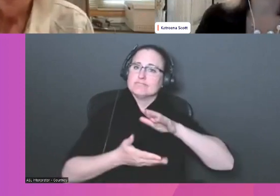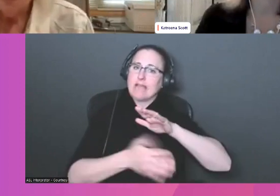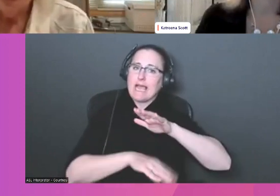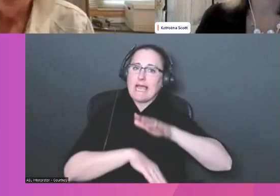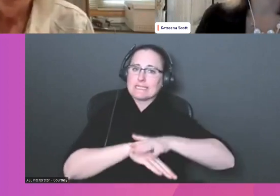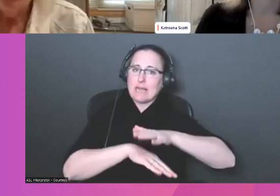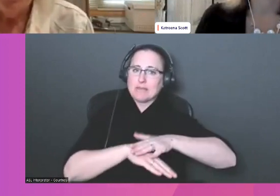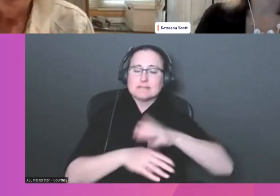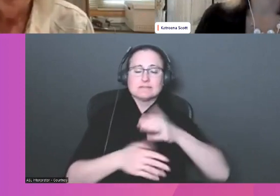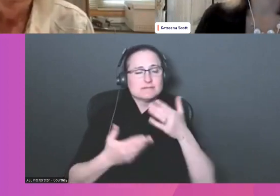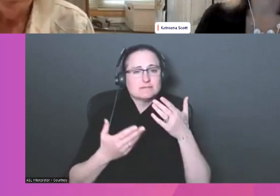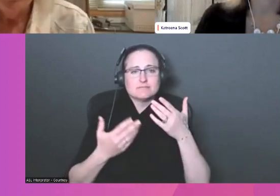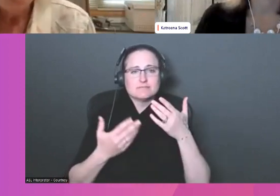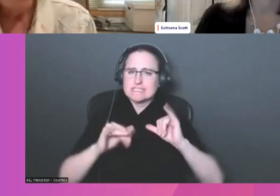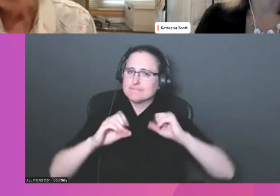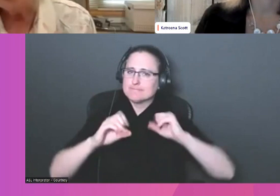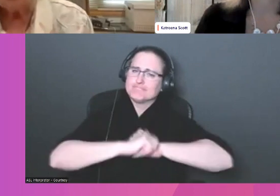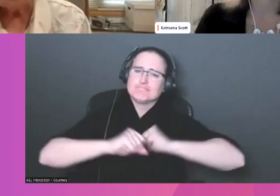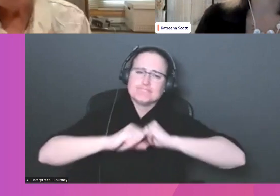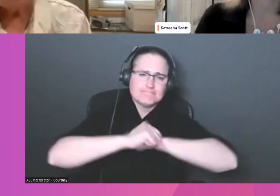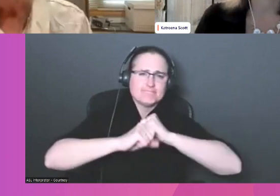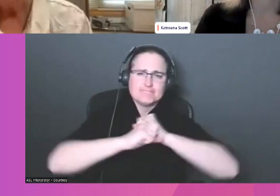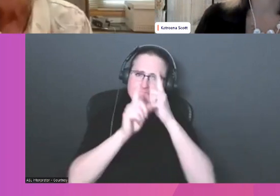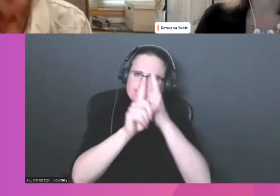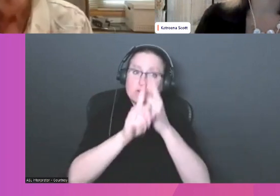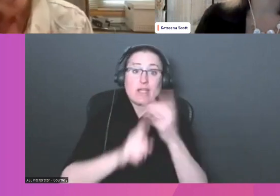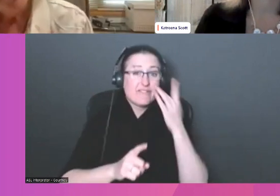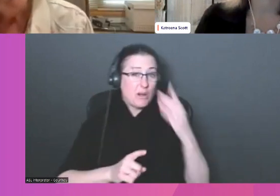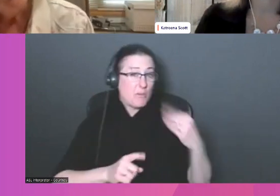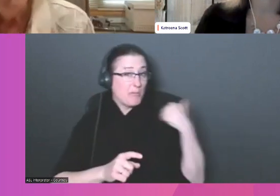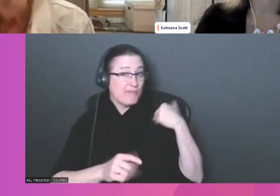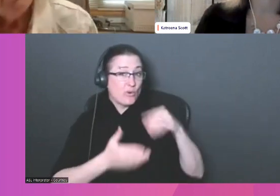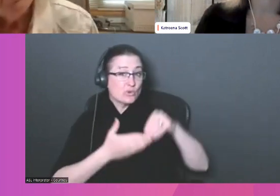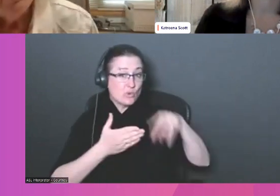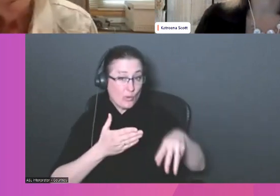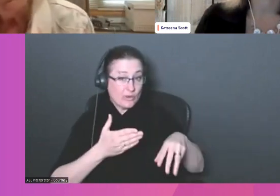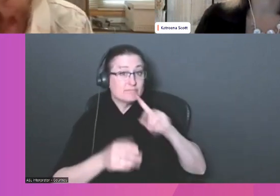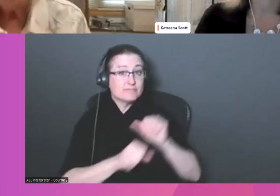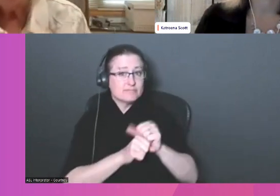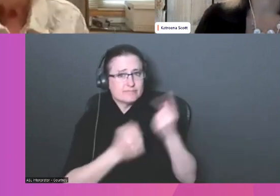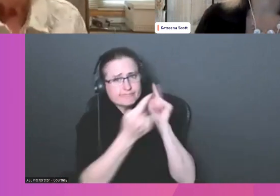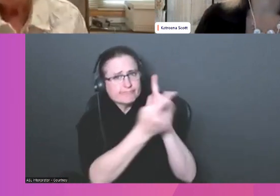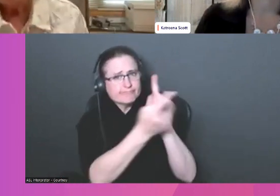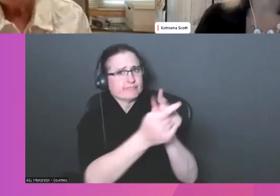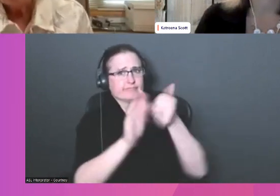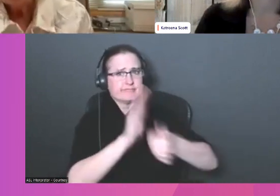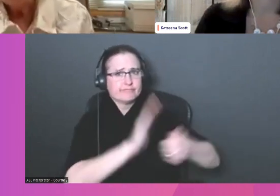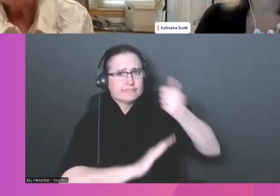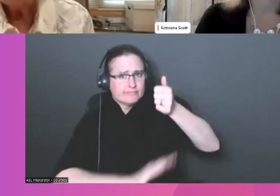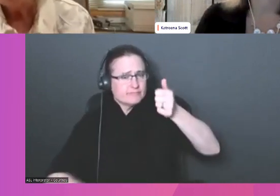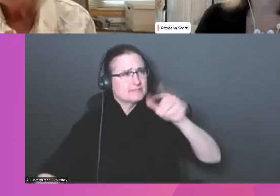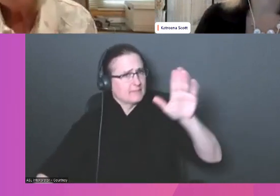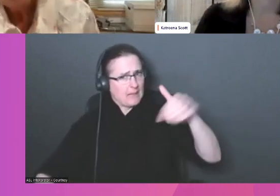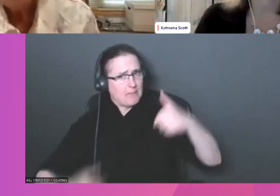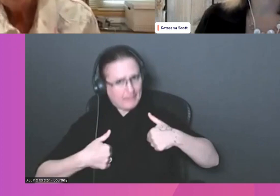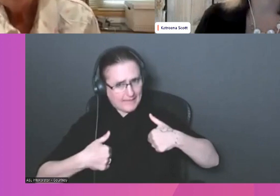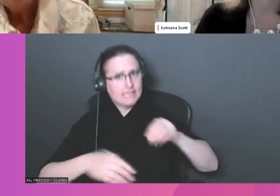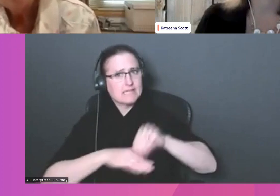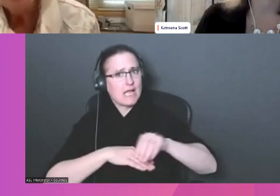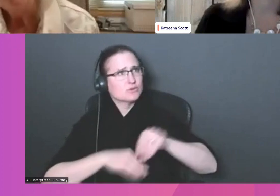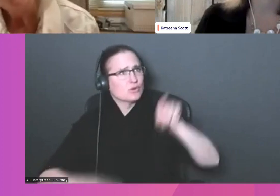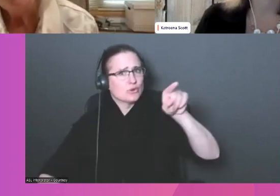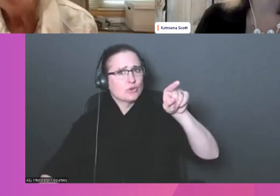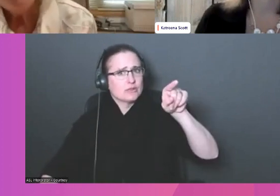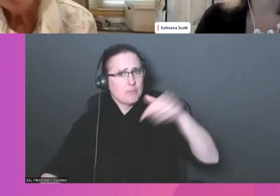qu'universitaire, nous avons certaines obligations. Il faut faire le combat. Par exemple, les anciens étudiants, les